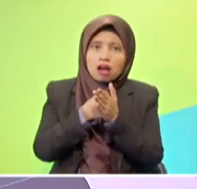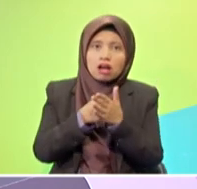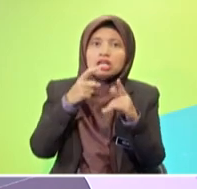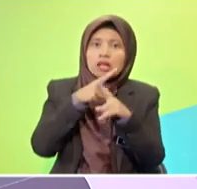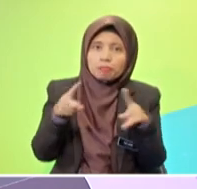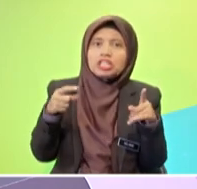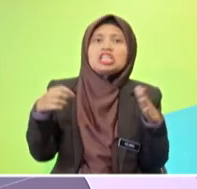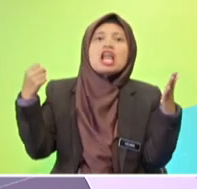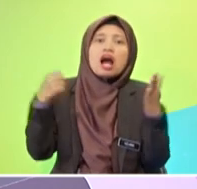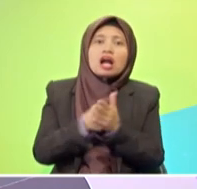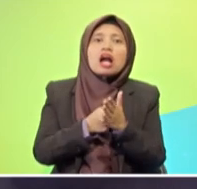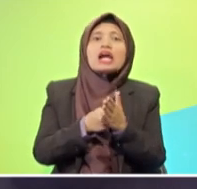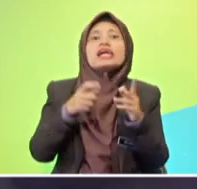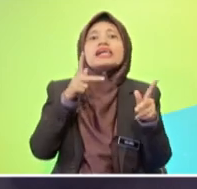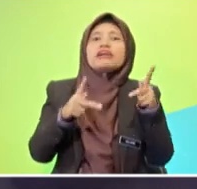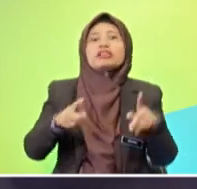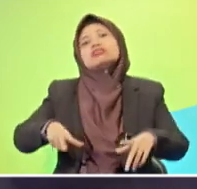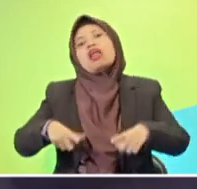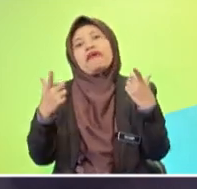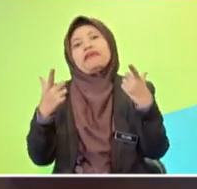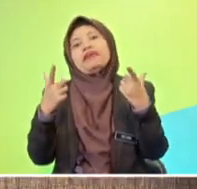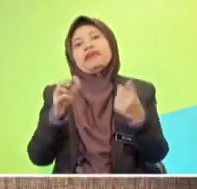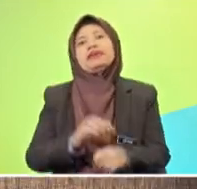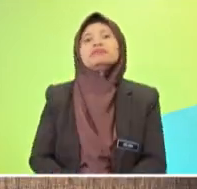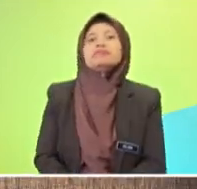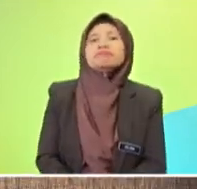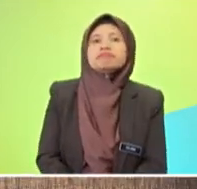kriteria lain Jadi yang lain setuju dengan